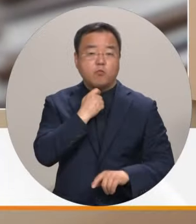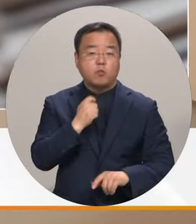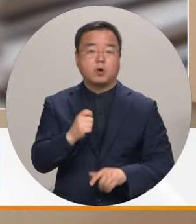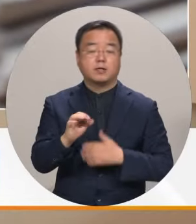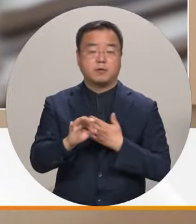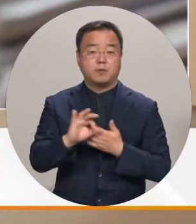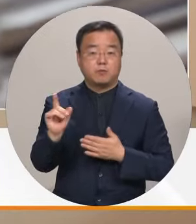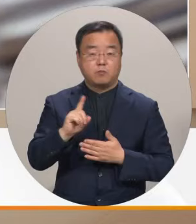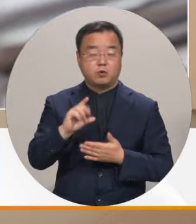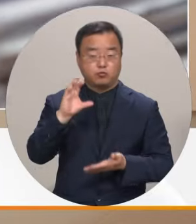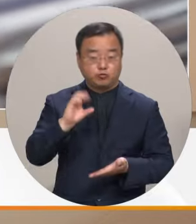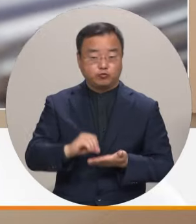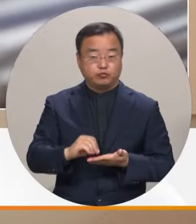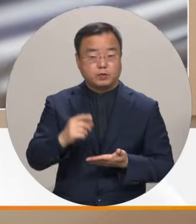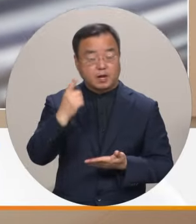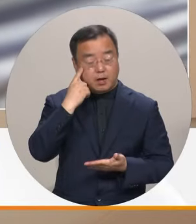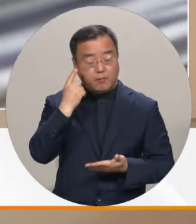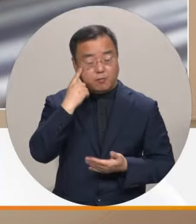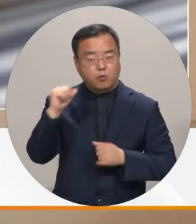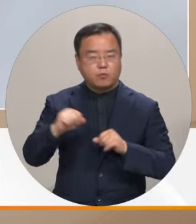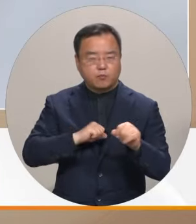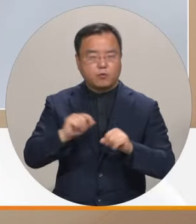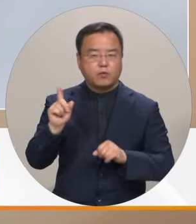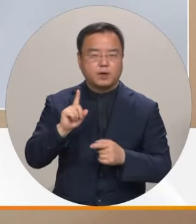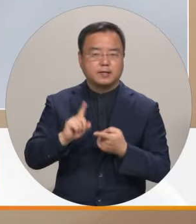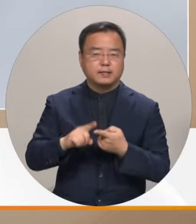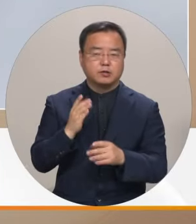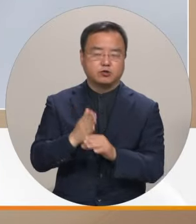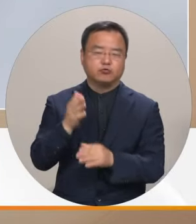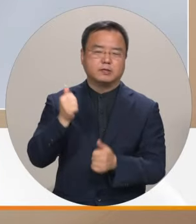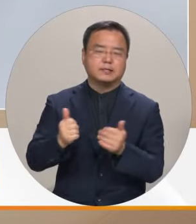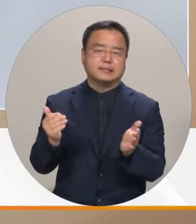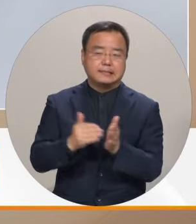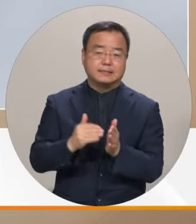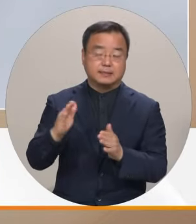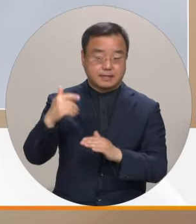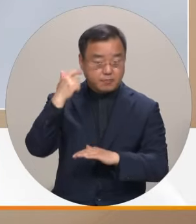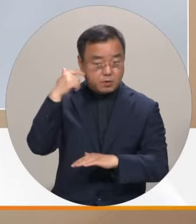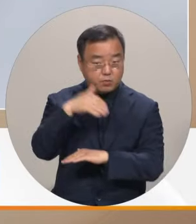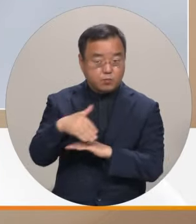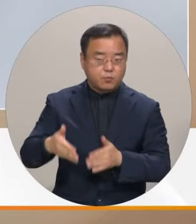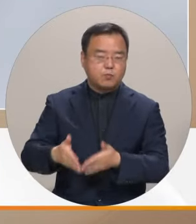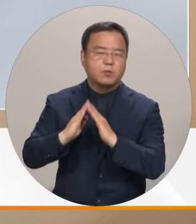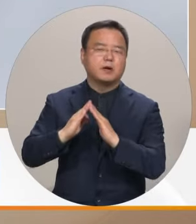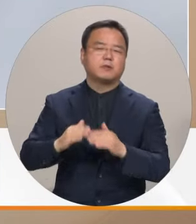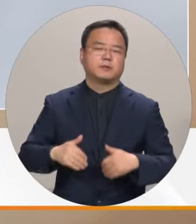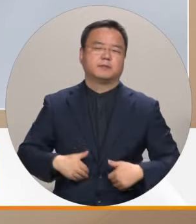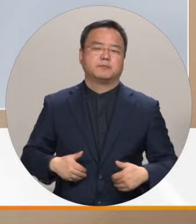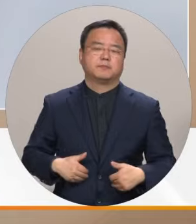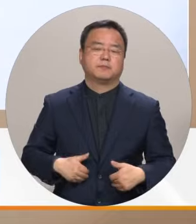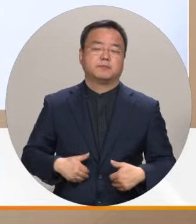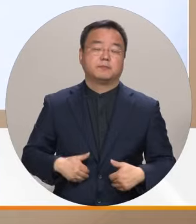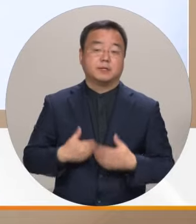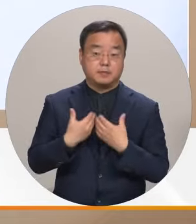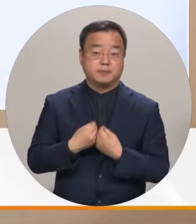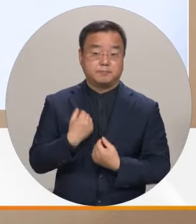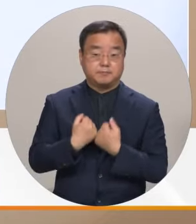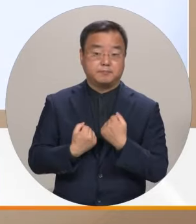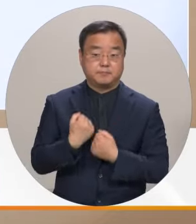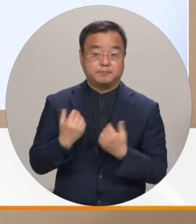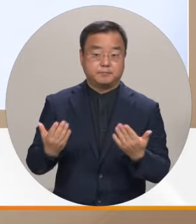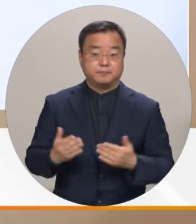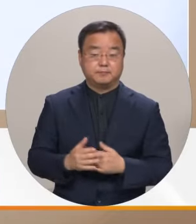어떤 주제를 하면 좋을지 중간고사 끝나자마자 계획을 세워야 될 것 같습니다 그래서 좀 예를 들어서 설명을